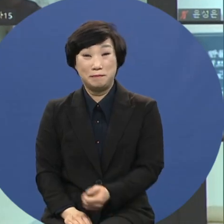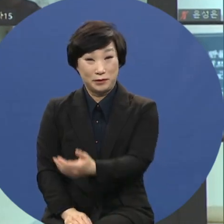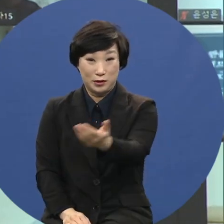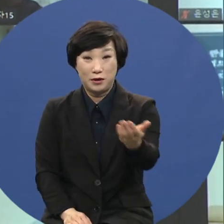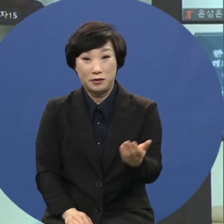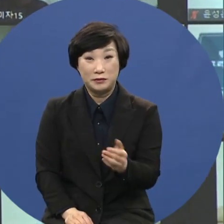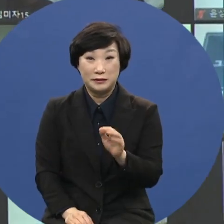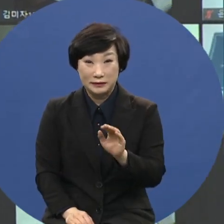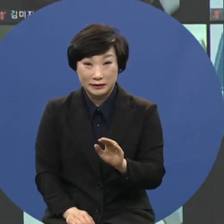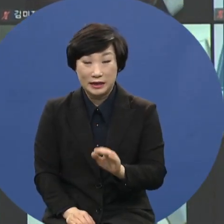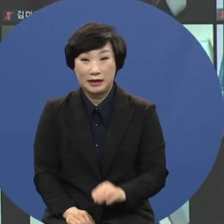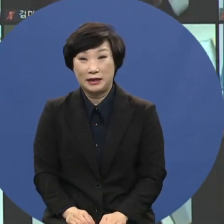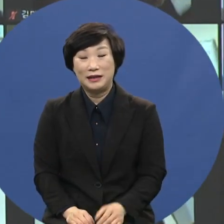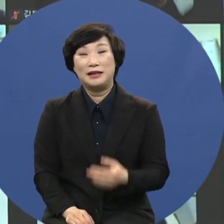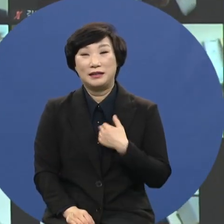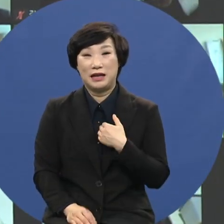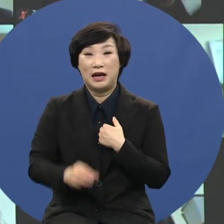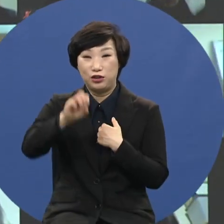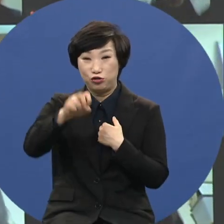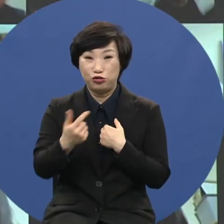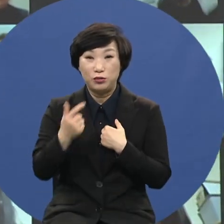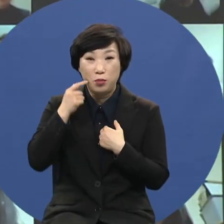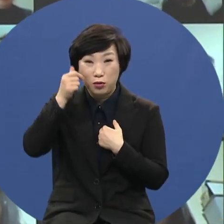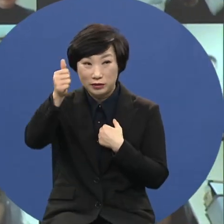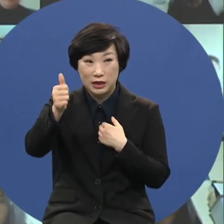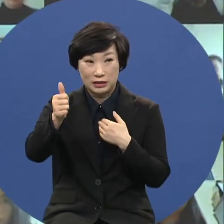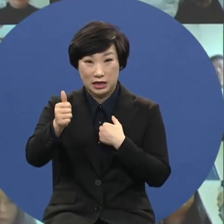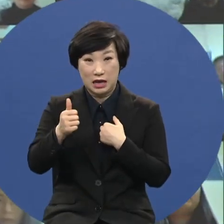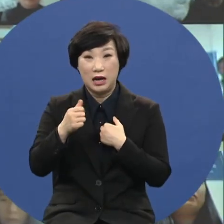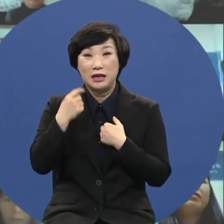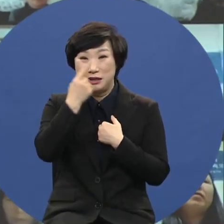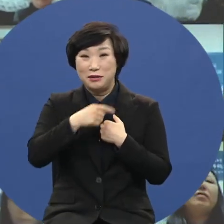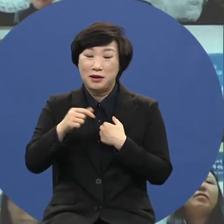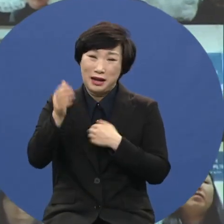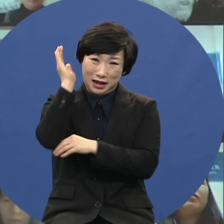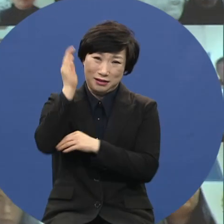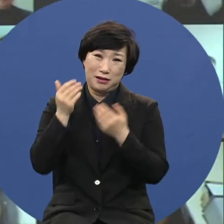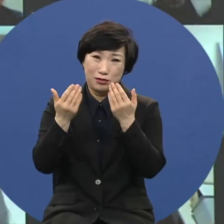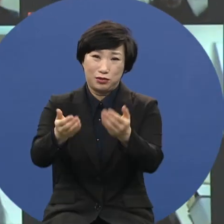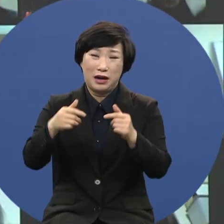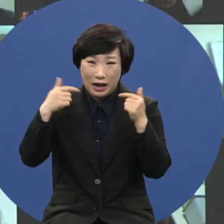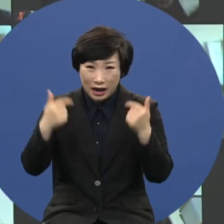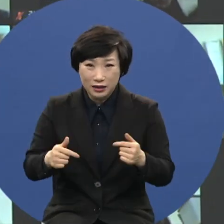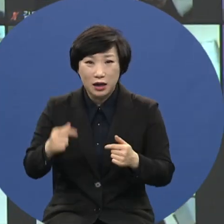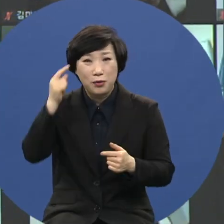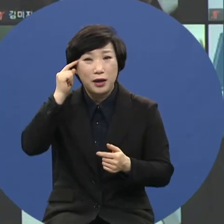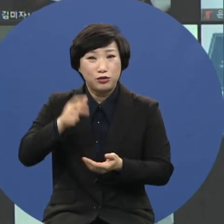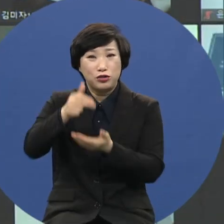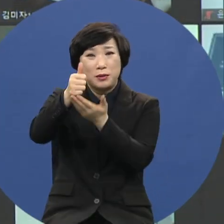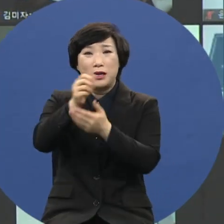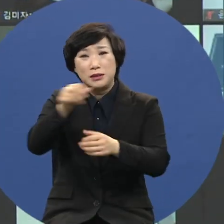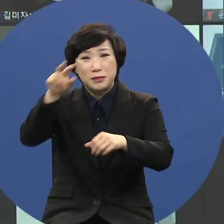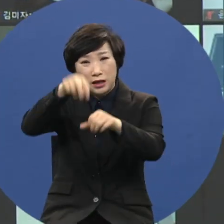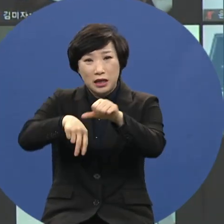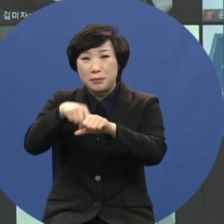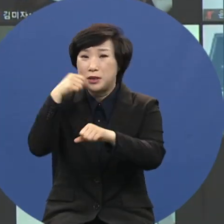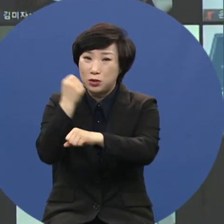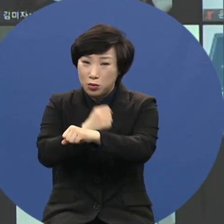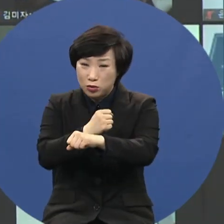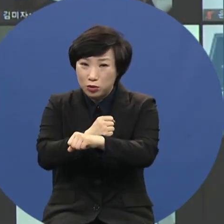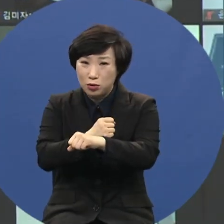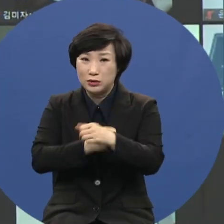여러분, 여기 윤석준 목사가 입만 벌리면 왜 주님의 십자가의 피의 공로에